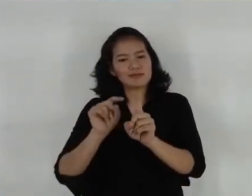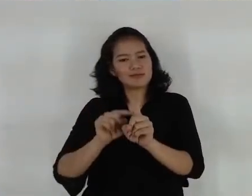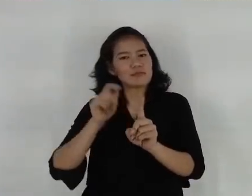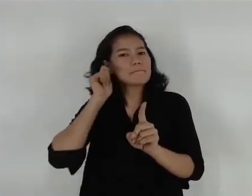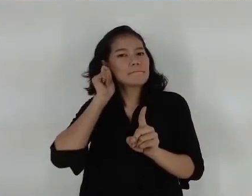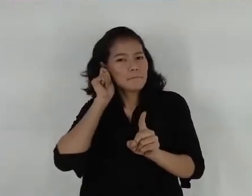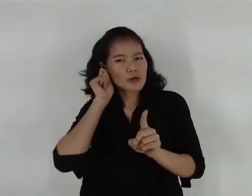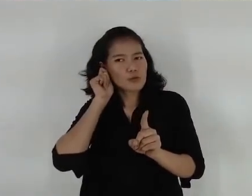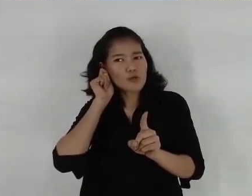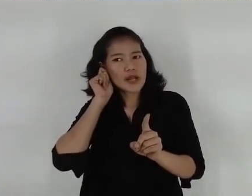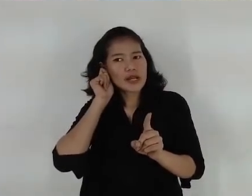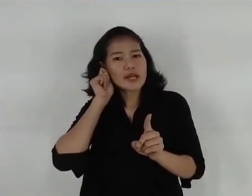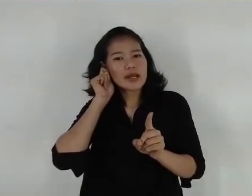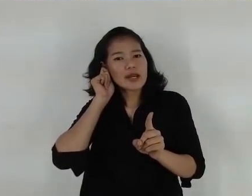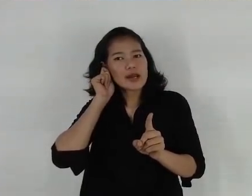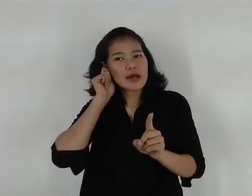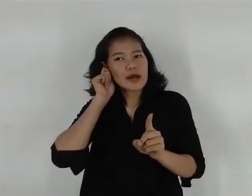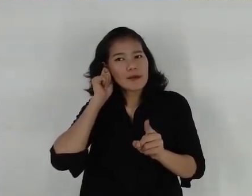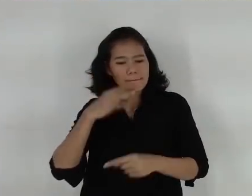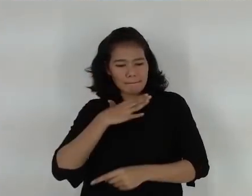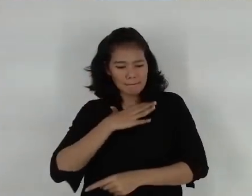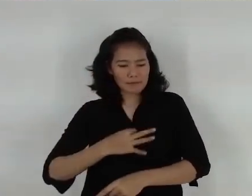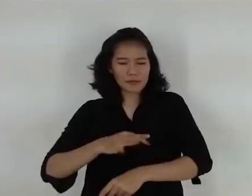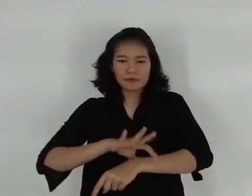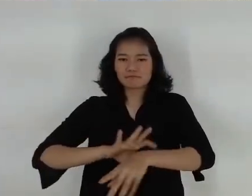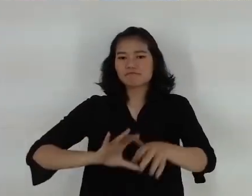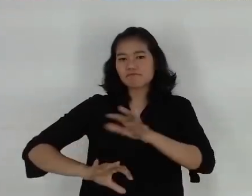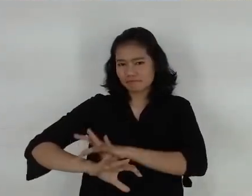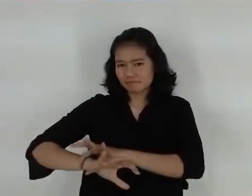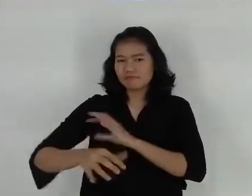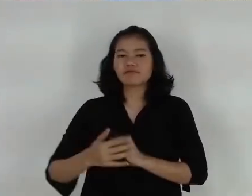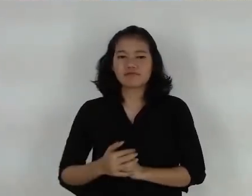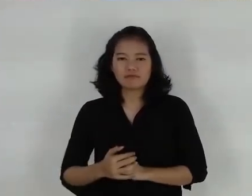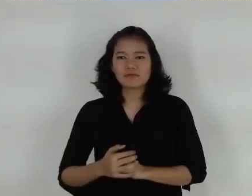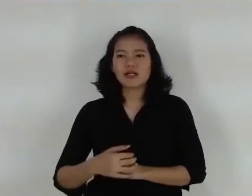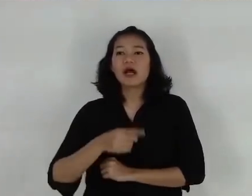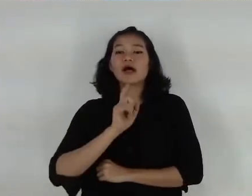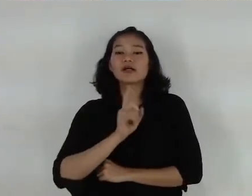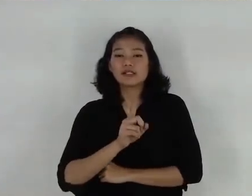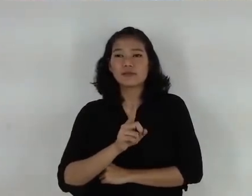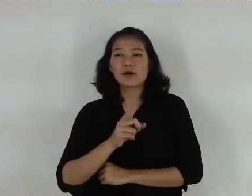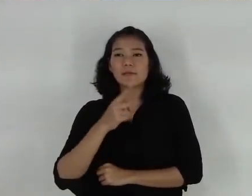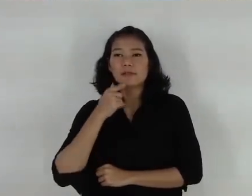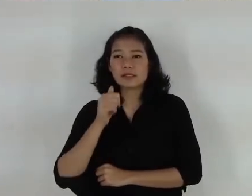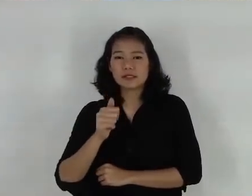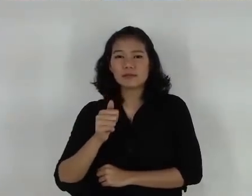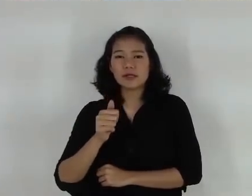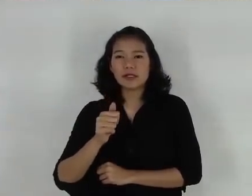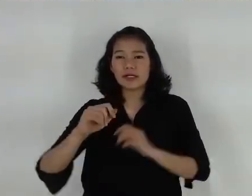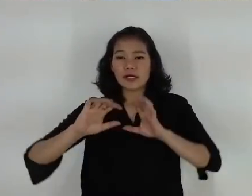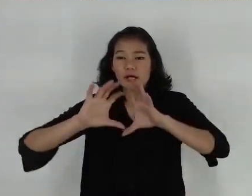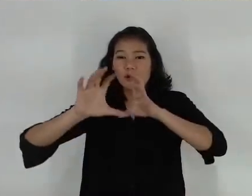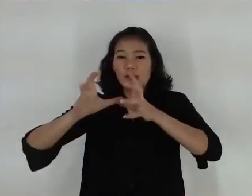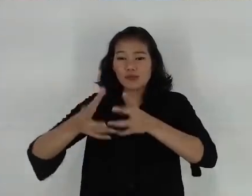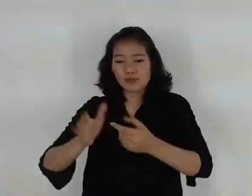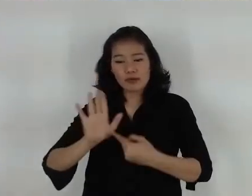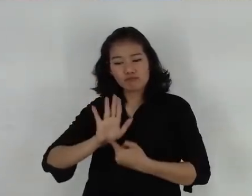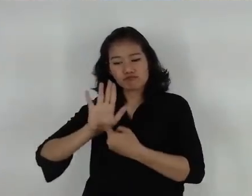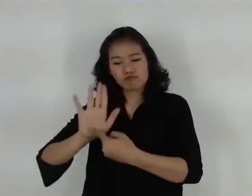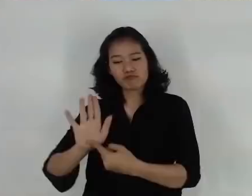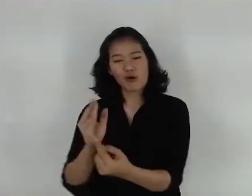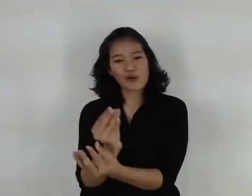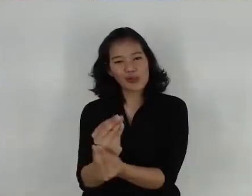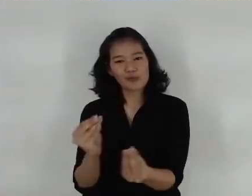perempuan yang memakai perhiasannya sebab seperti bumi memancarkan tumbuh-tumbuhan